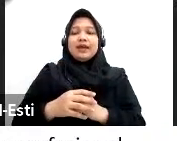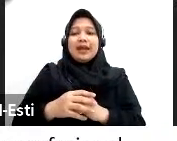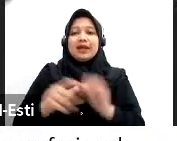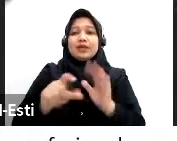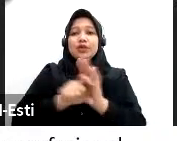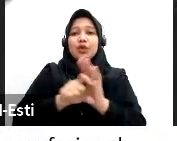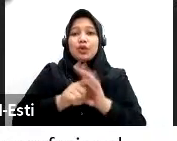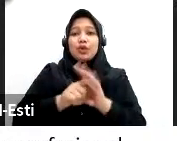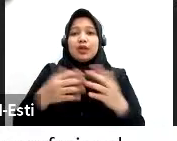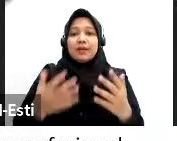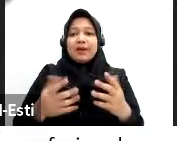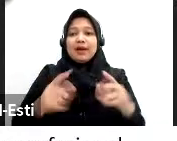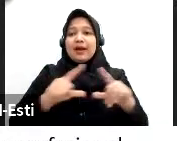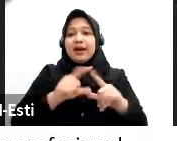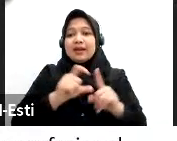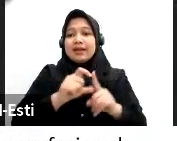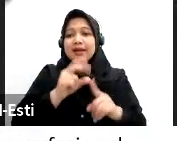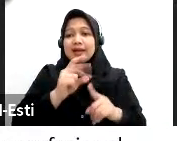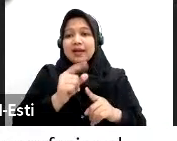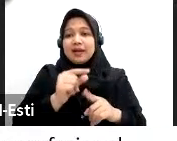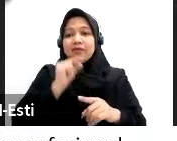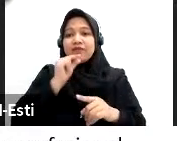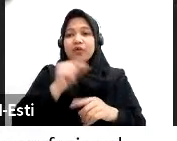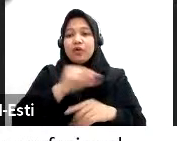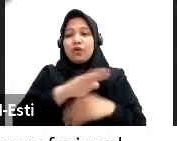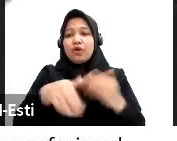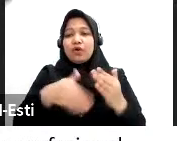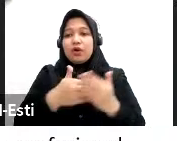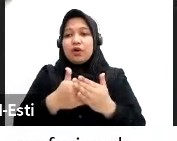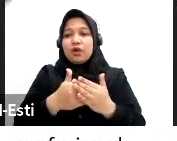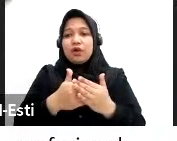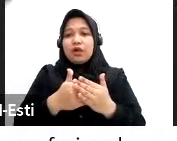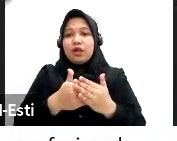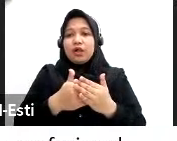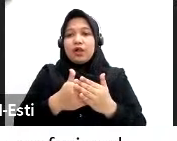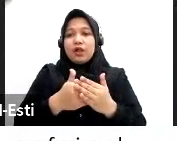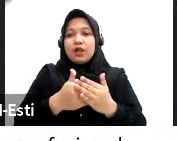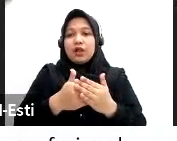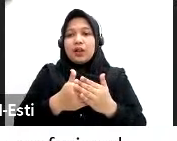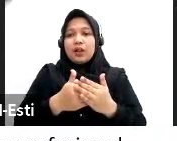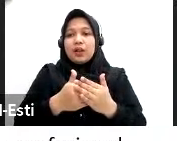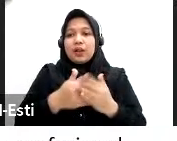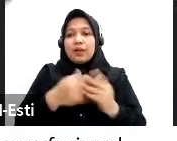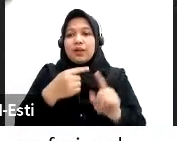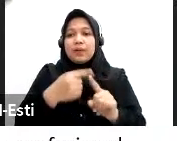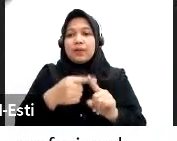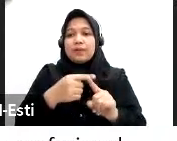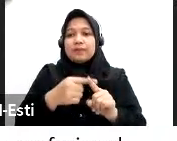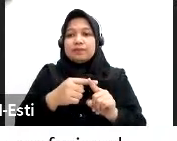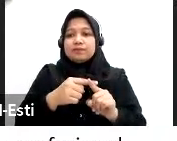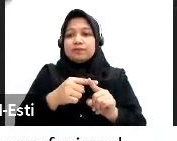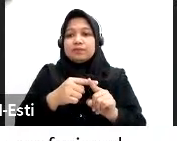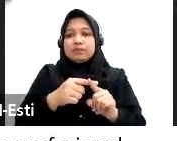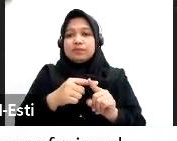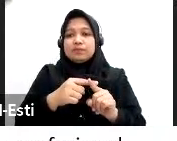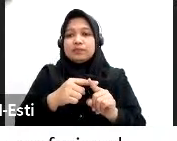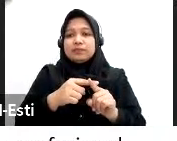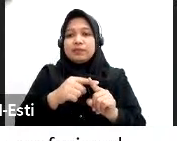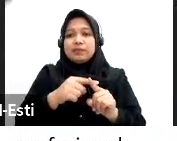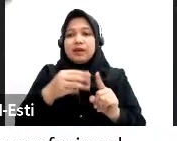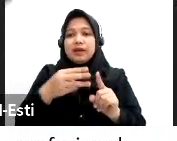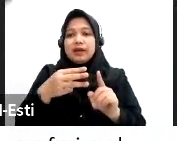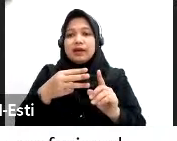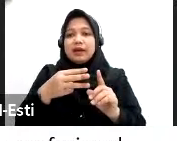contoh adalah Ed for all dan juga Endless cute James online mediation Hai Nah itu mungkin sedikit